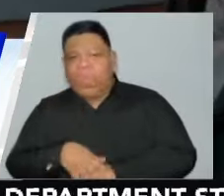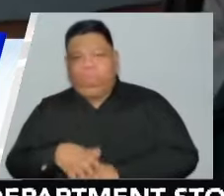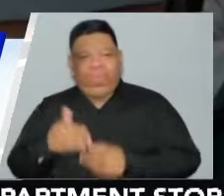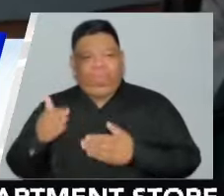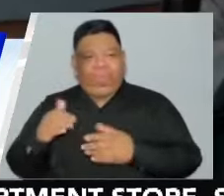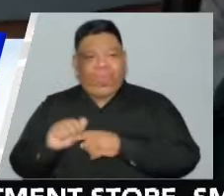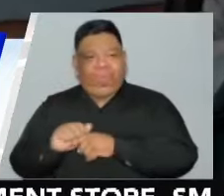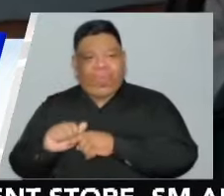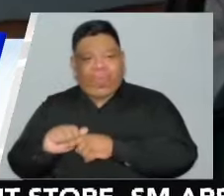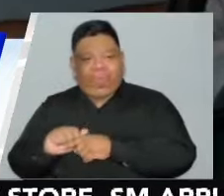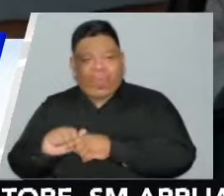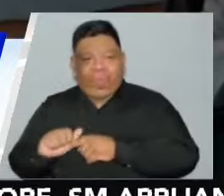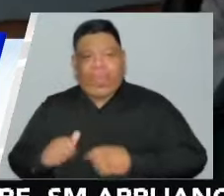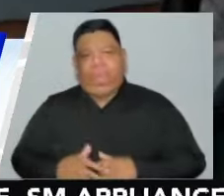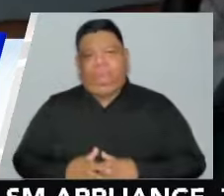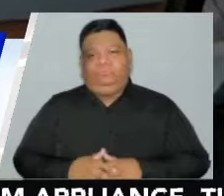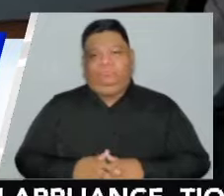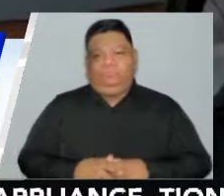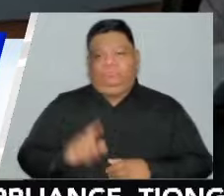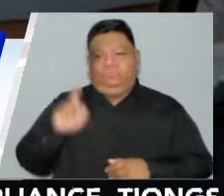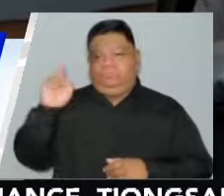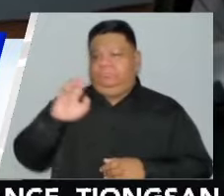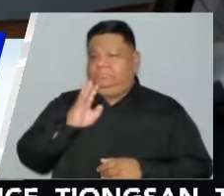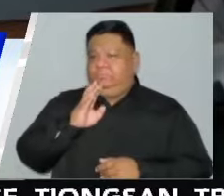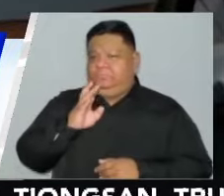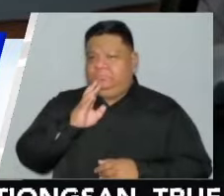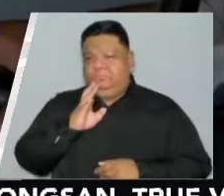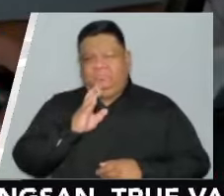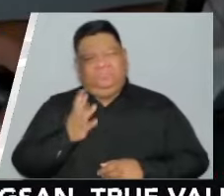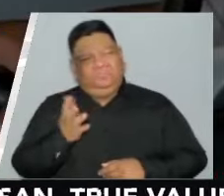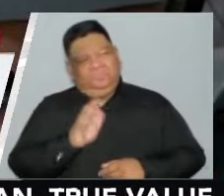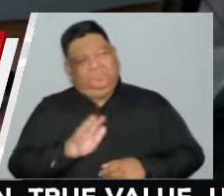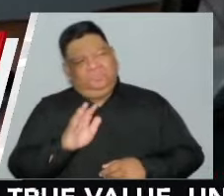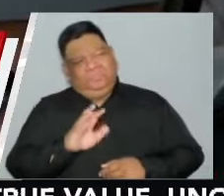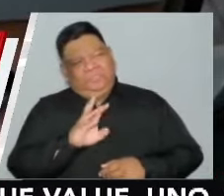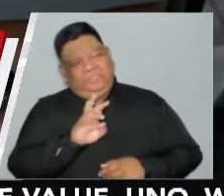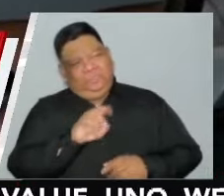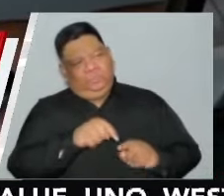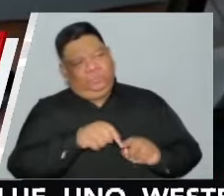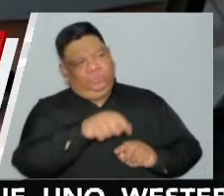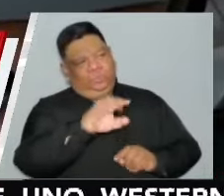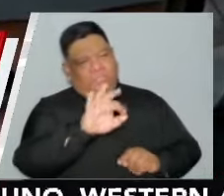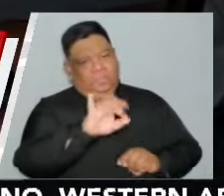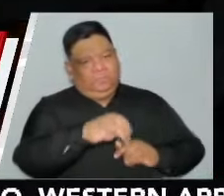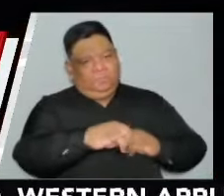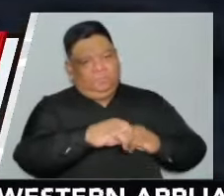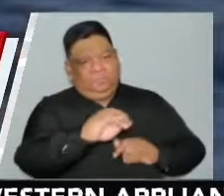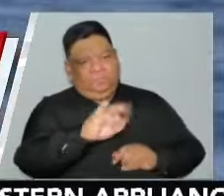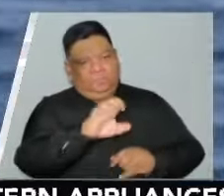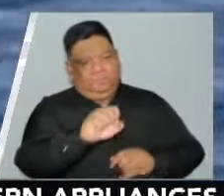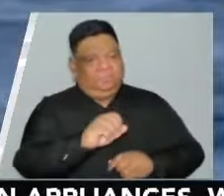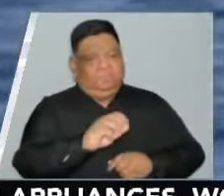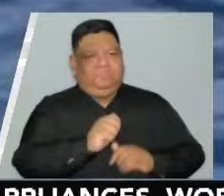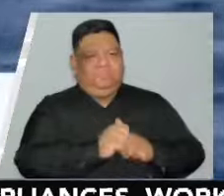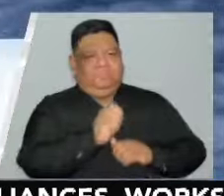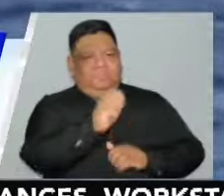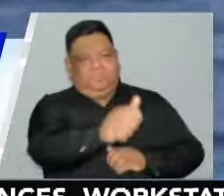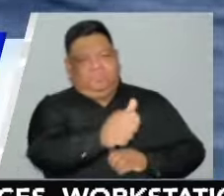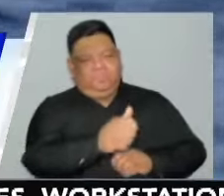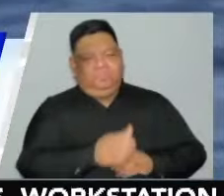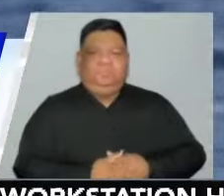sila around 6 to 9 nautical miles. Malayo naman yung kanilang presence sa exercise area natin. Nitong